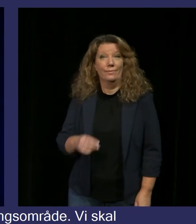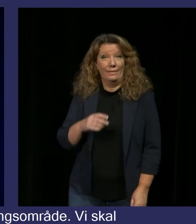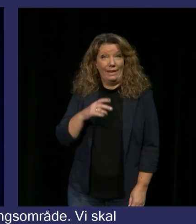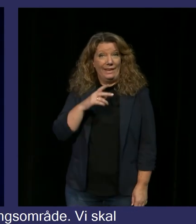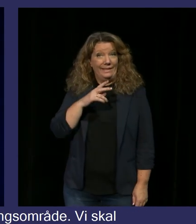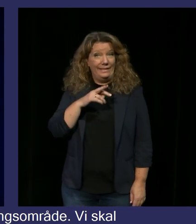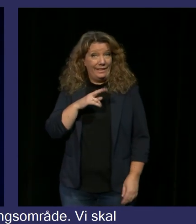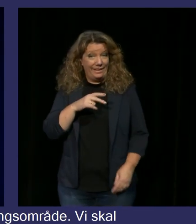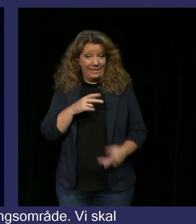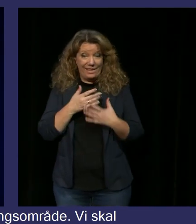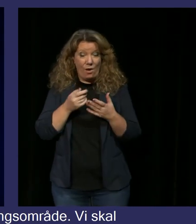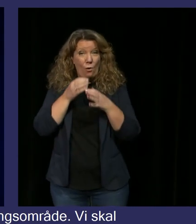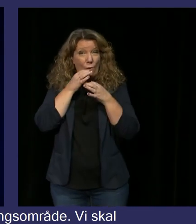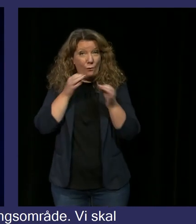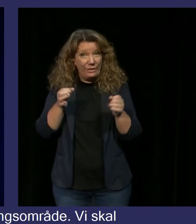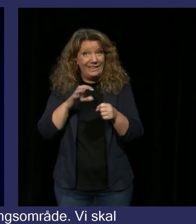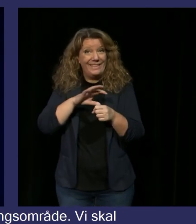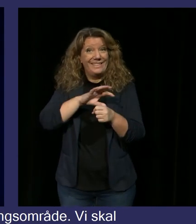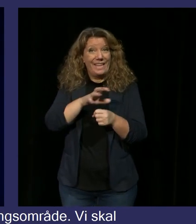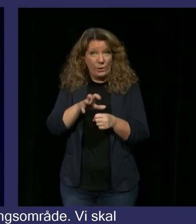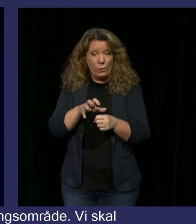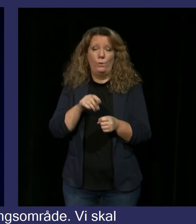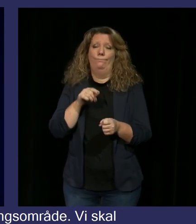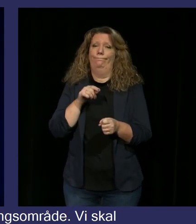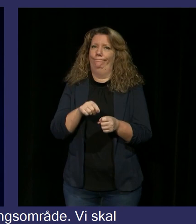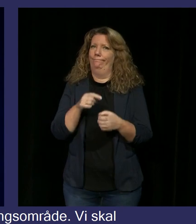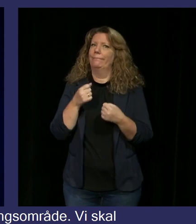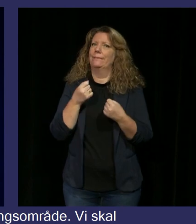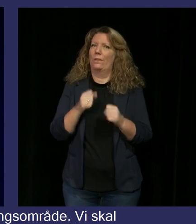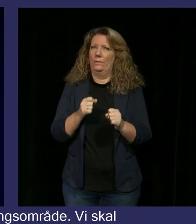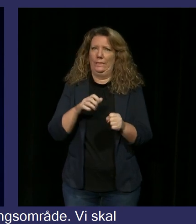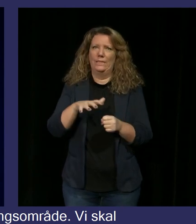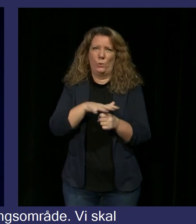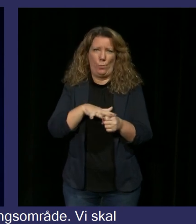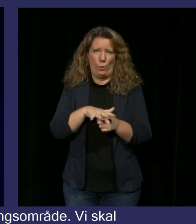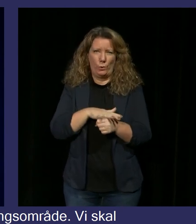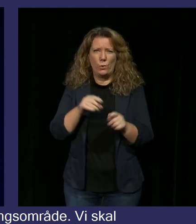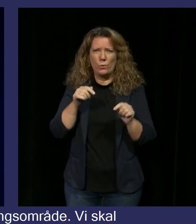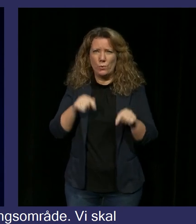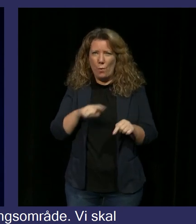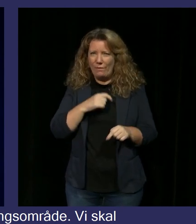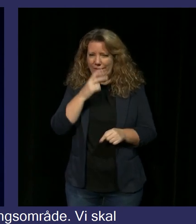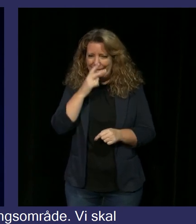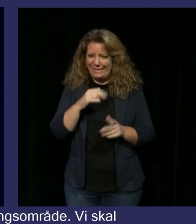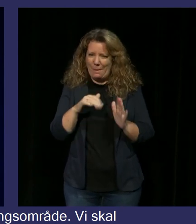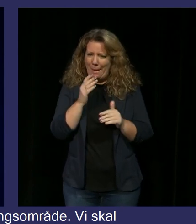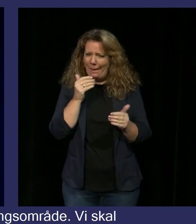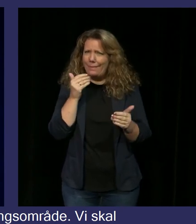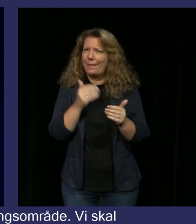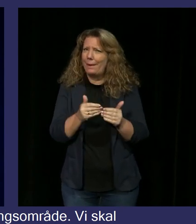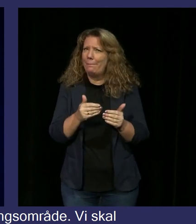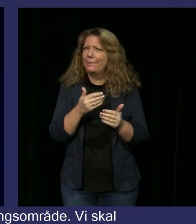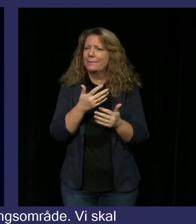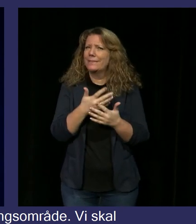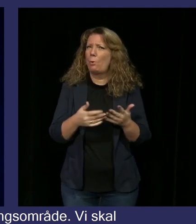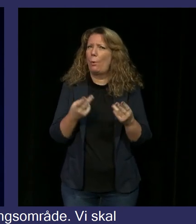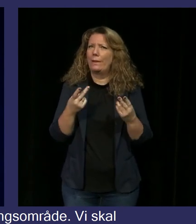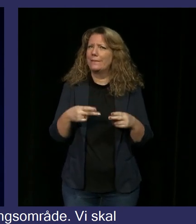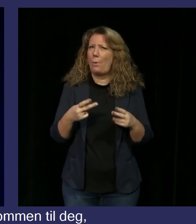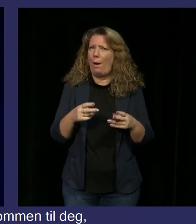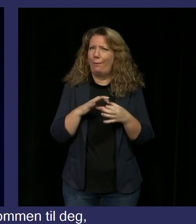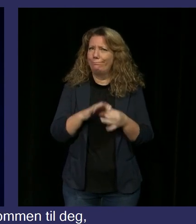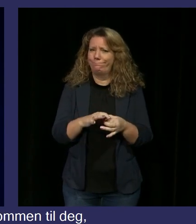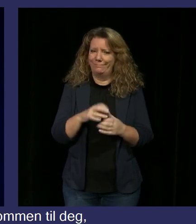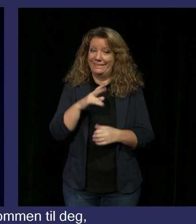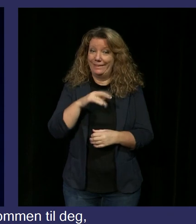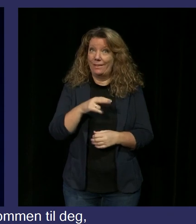Digitalisering av offentlig sektor et satsingsområde, og vi skal nå se nærmere på språkets rolle I digitaliseringen av Norge. Og